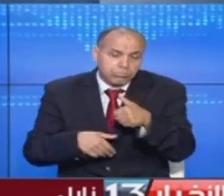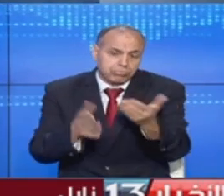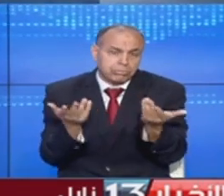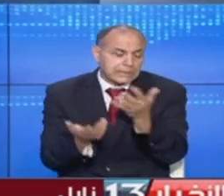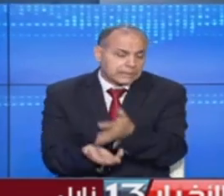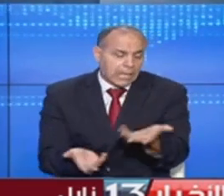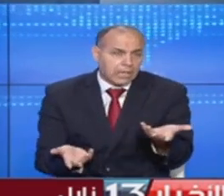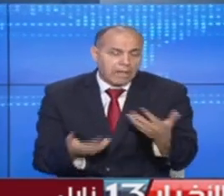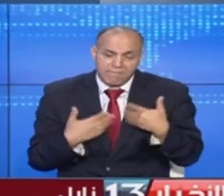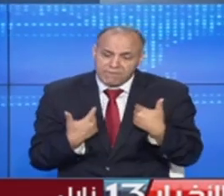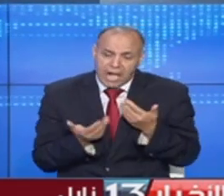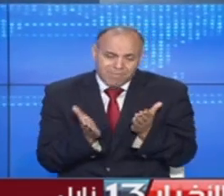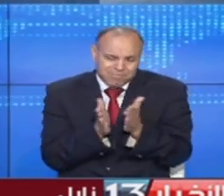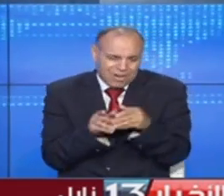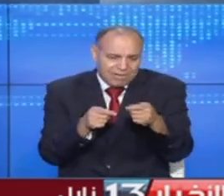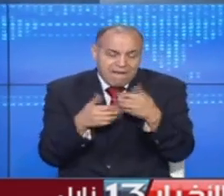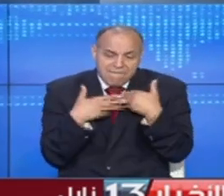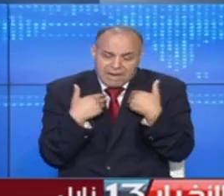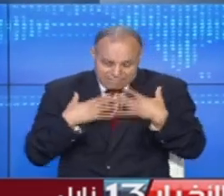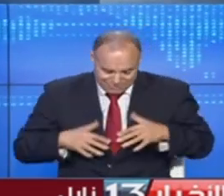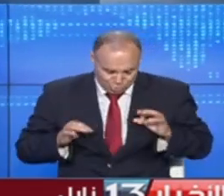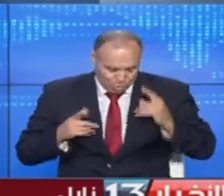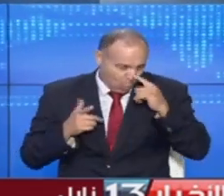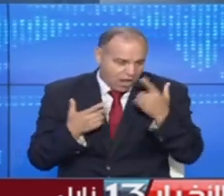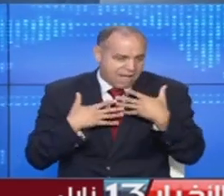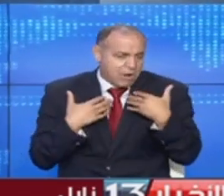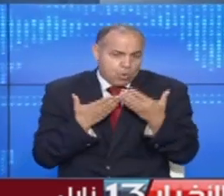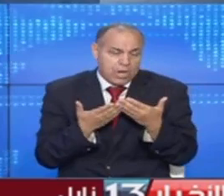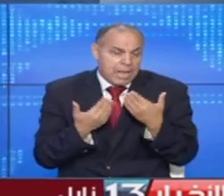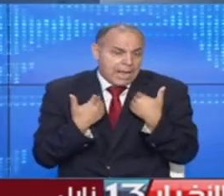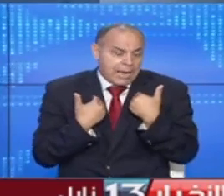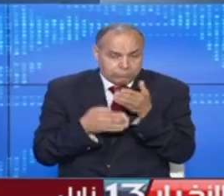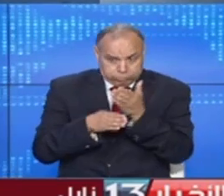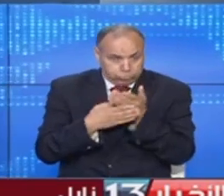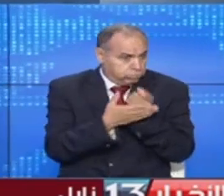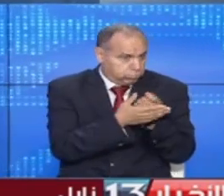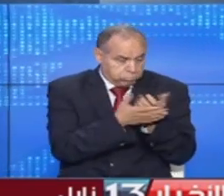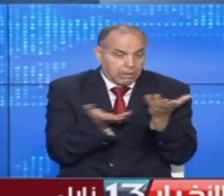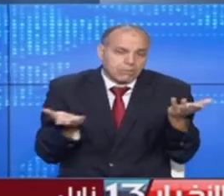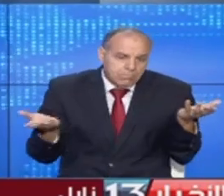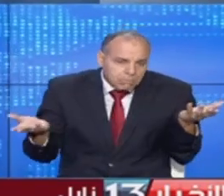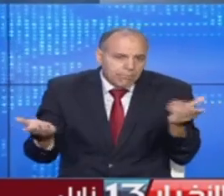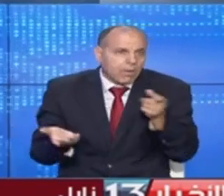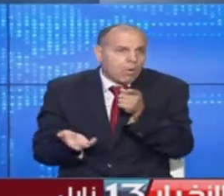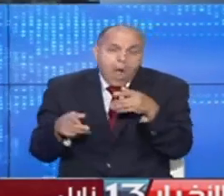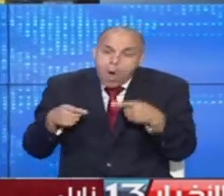الصغير يفرح بك الادوات بكل بتسديده يفرح بكل شيء احنا مستعدين ان كل شيء